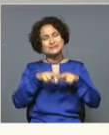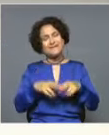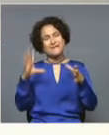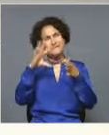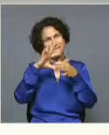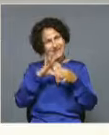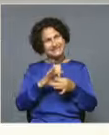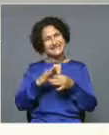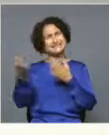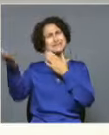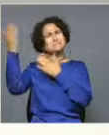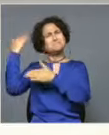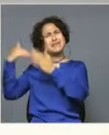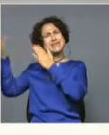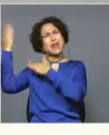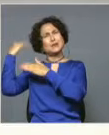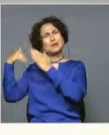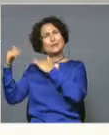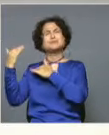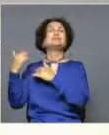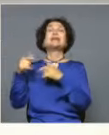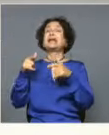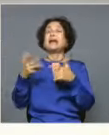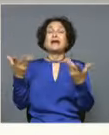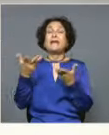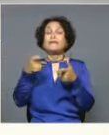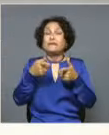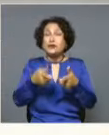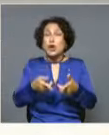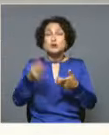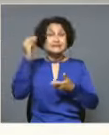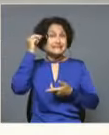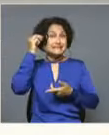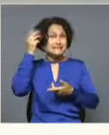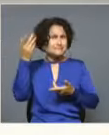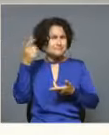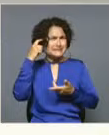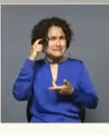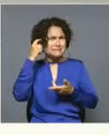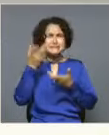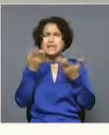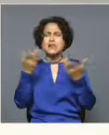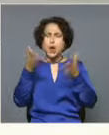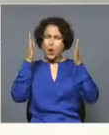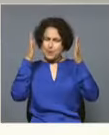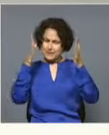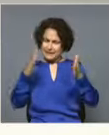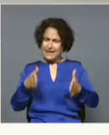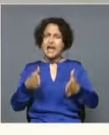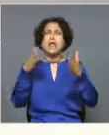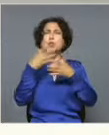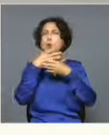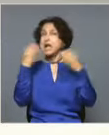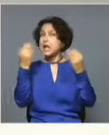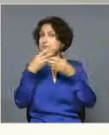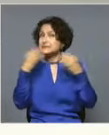минало. В този смисъл, когато говорим за българските звукове и това, че определени липси